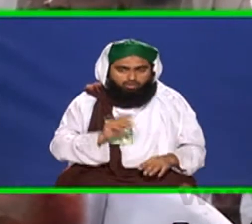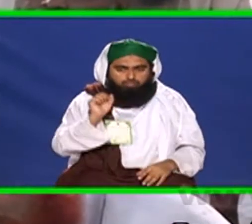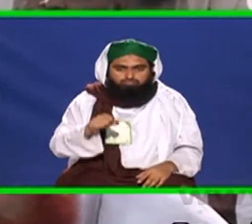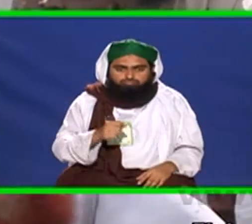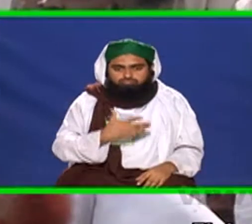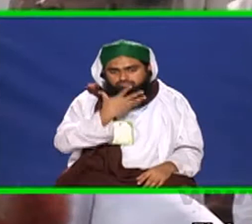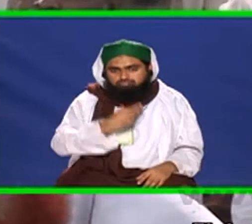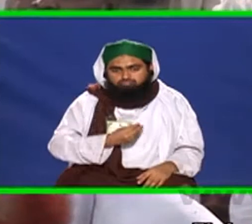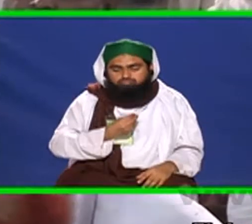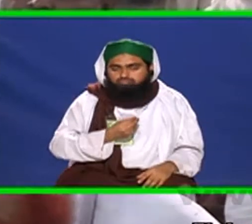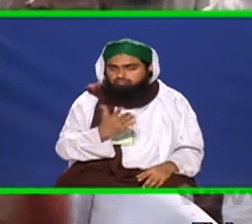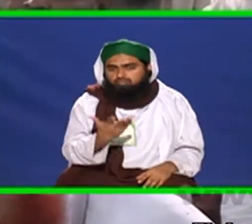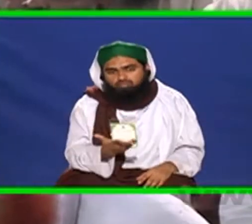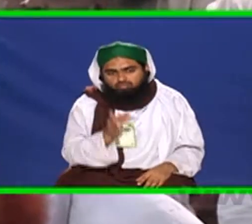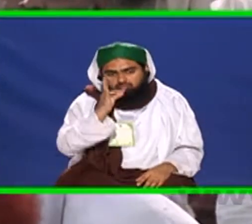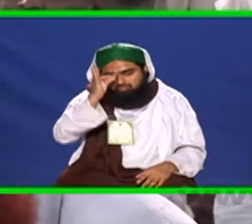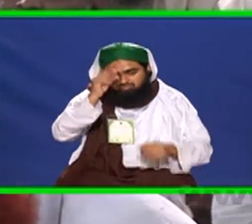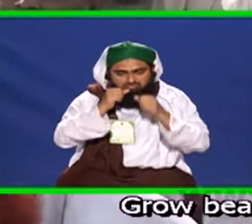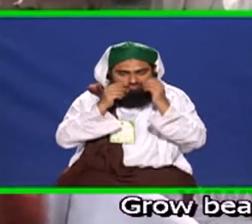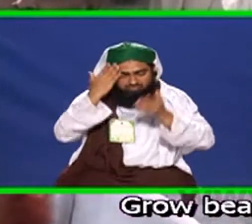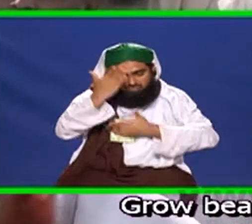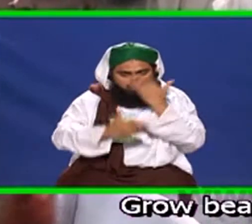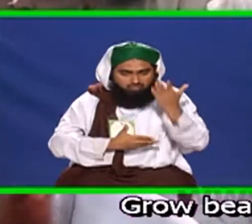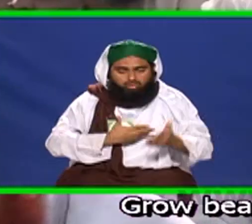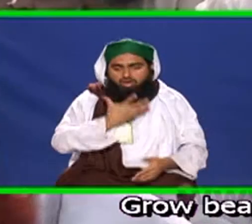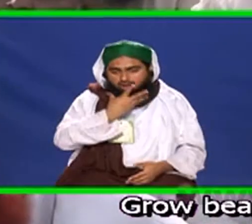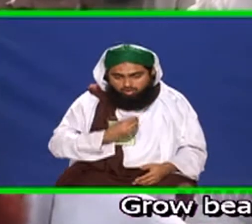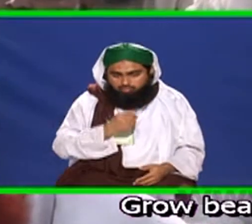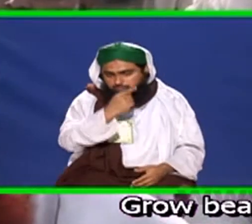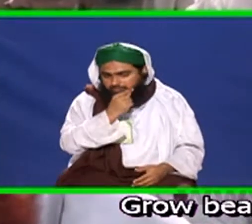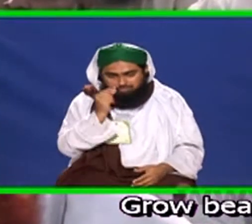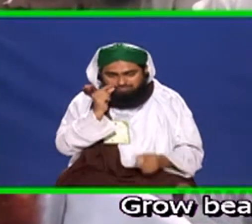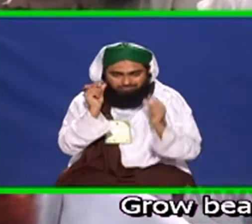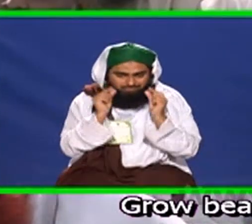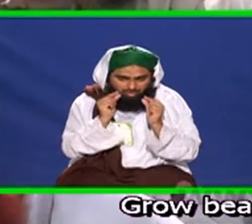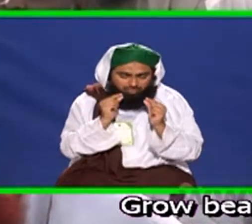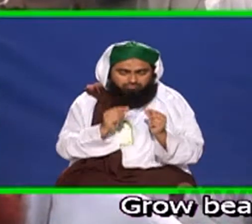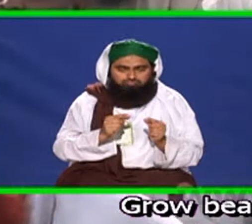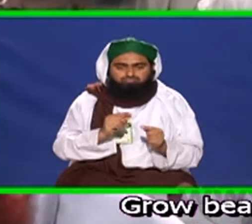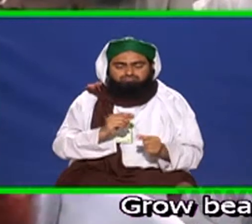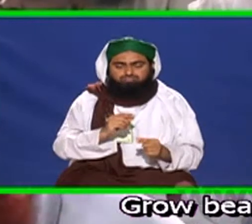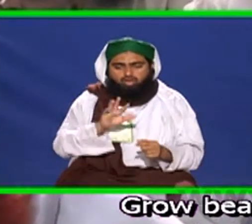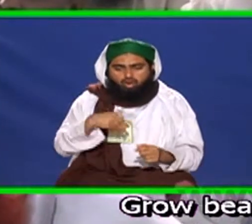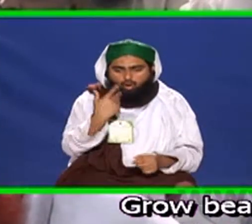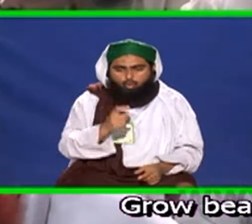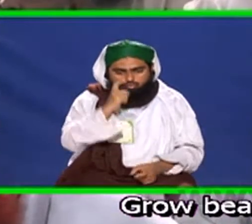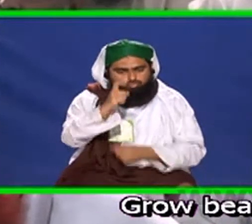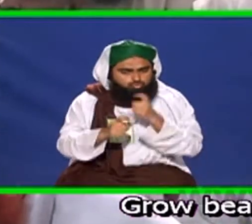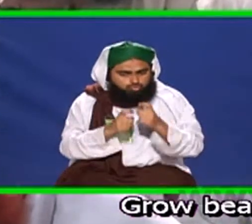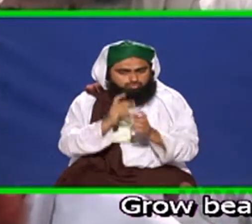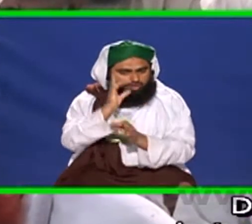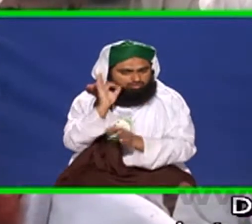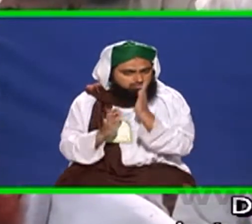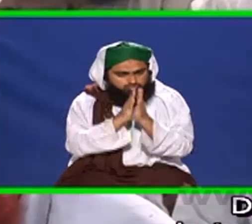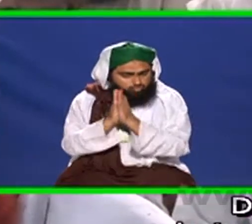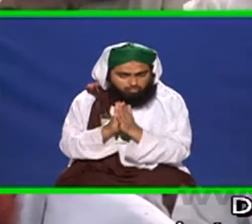کرو، داڑھی مٹانا حرام، فرماتے نا داڑھی بڑھاؤ مجھے پس کرو، اور میرے دشمن جو آگ سینے والے ان کی مخالفت